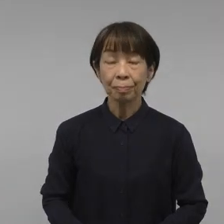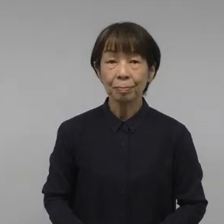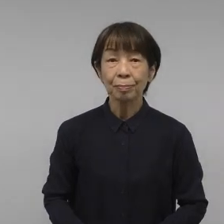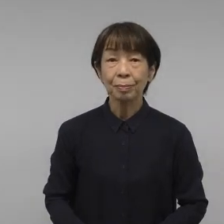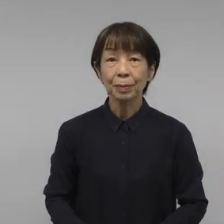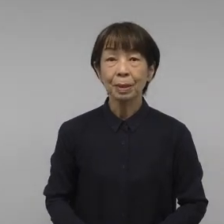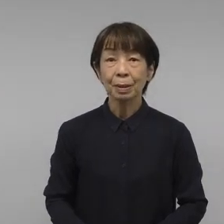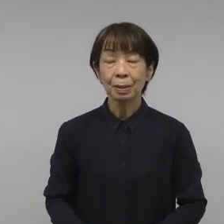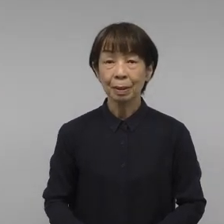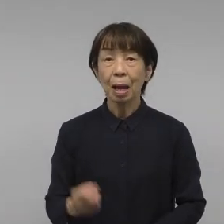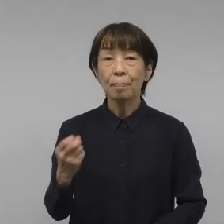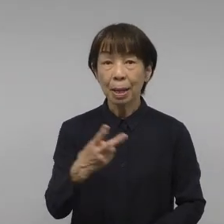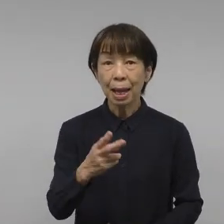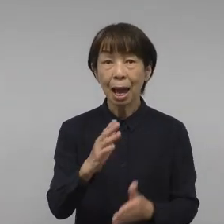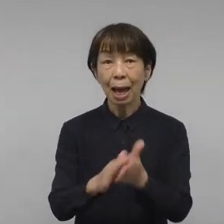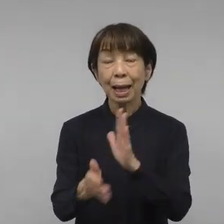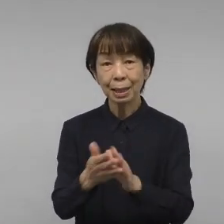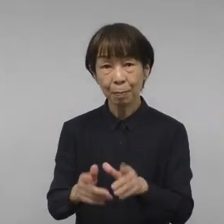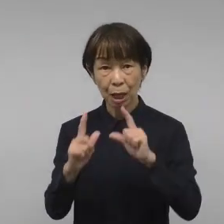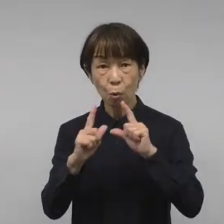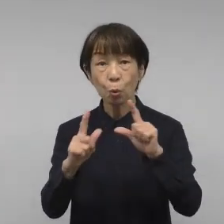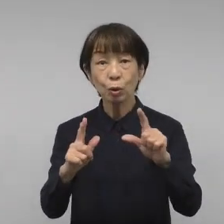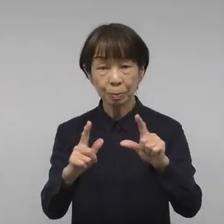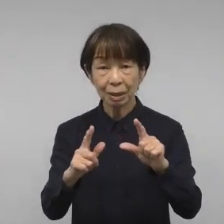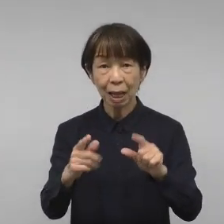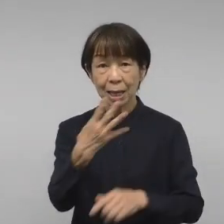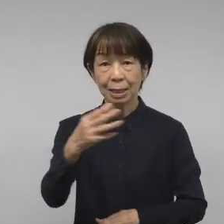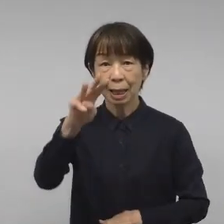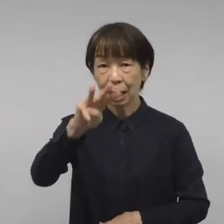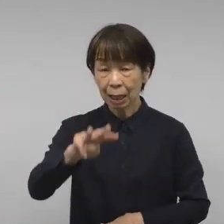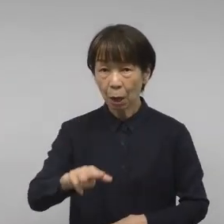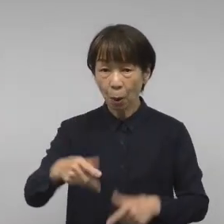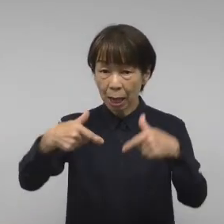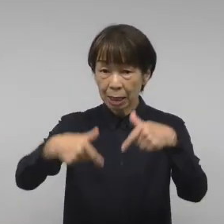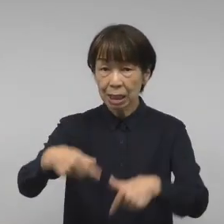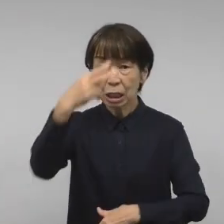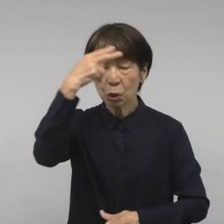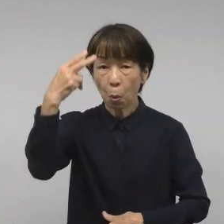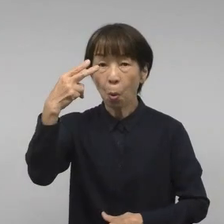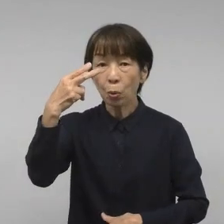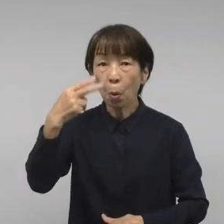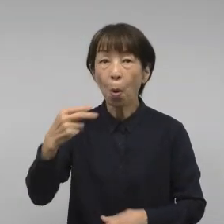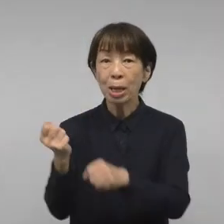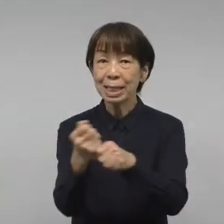めてリリースは出しますが、掛川西高校野球部が市役所に、